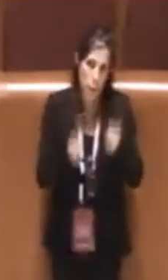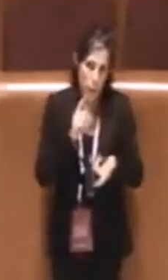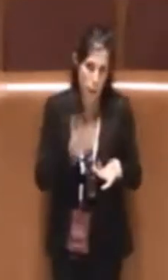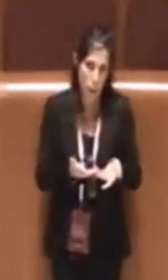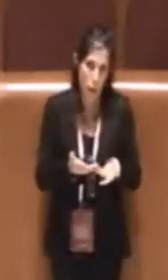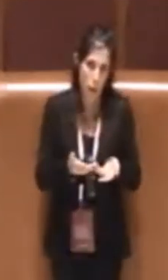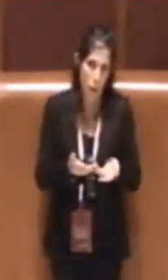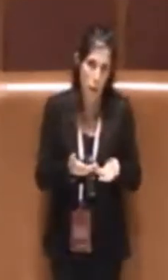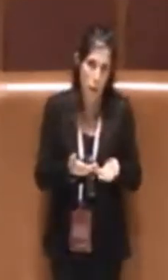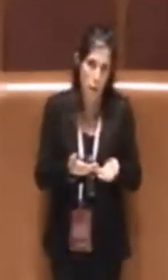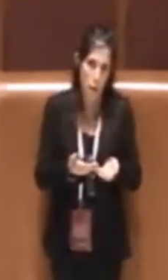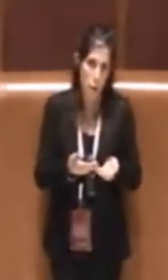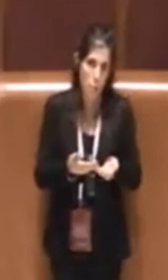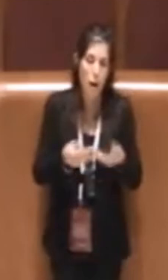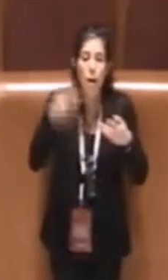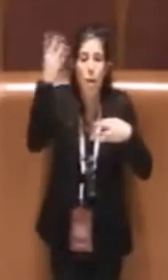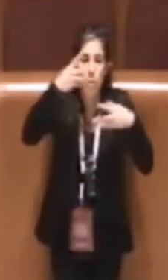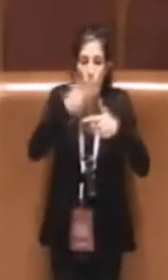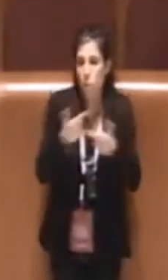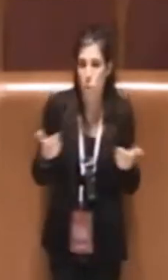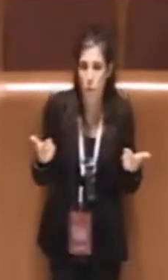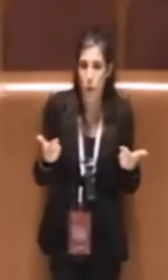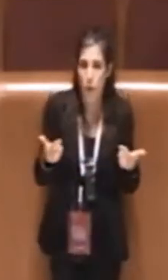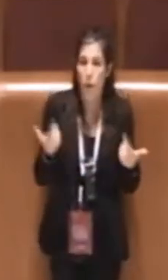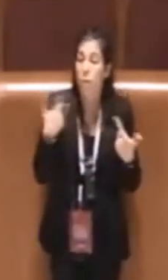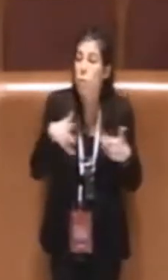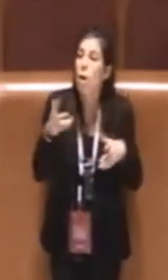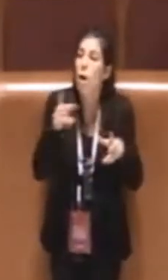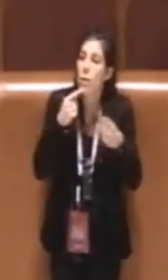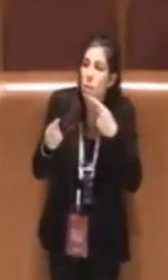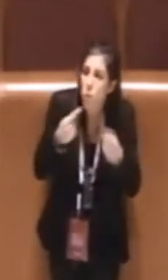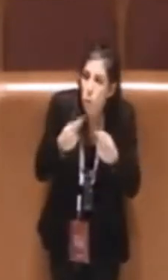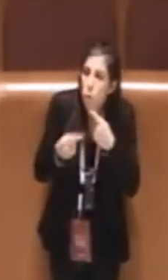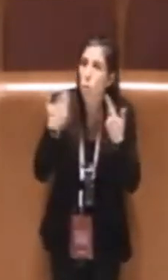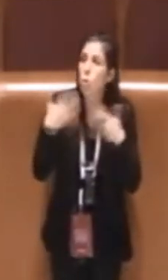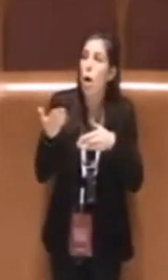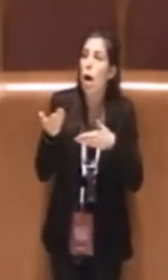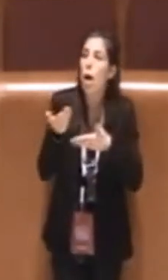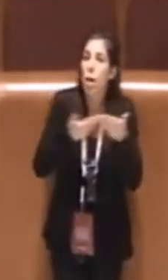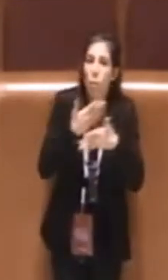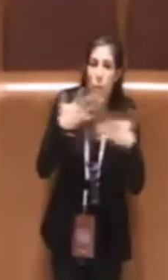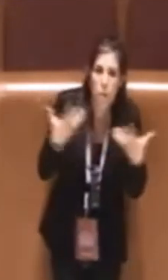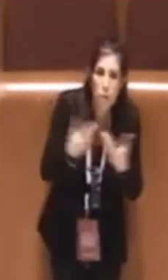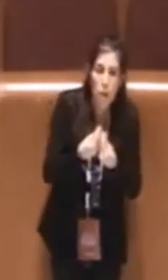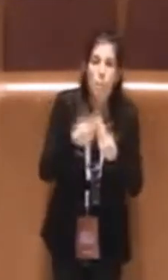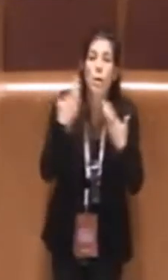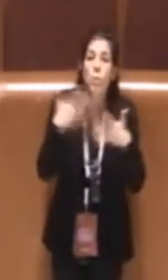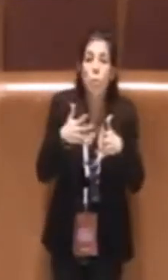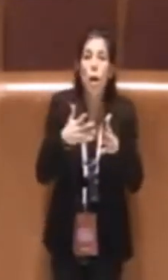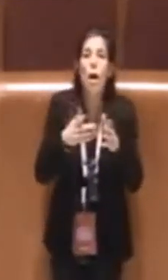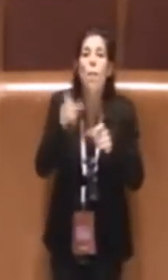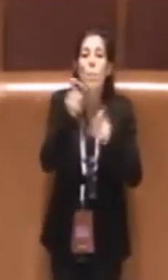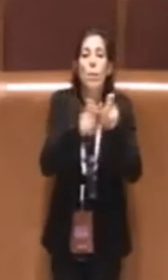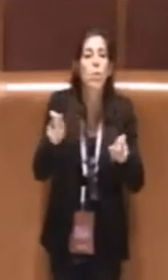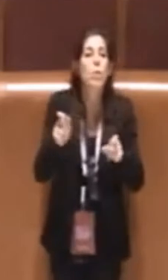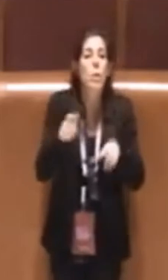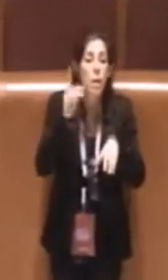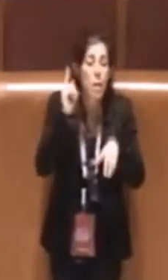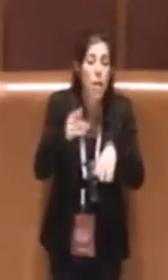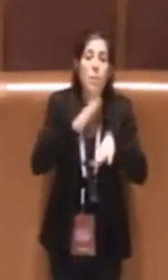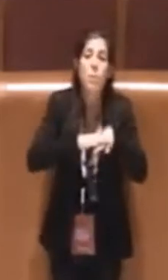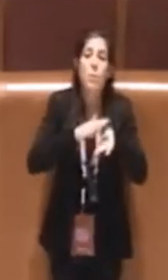ripeto, abbiamo discusso, abbiamo collaborato, abbiamo accolto le osservazioni dei fruitori del servizio.